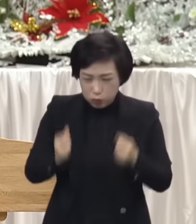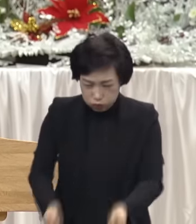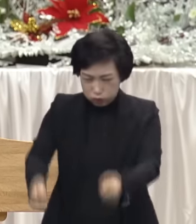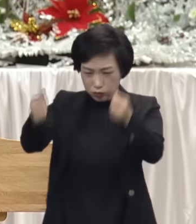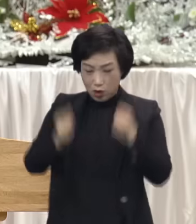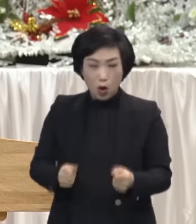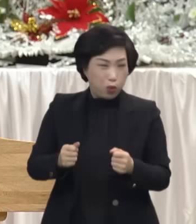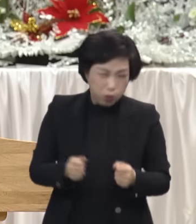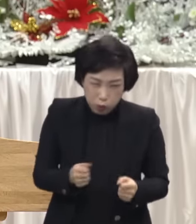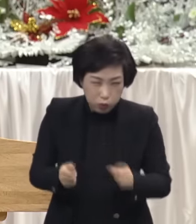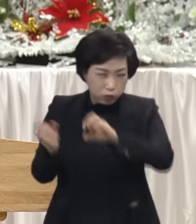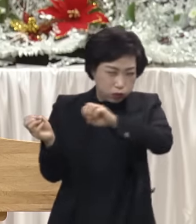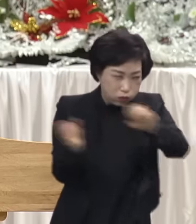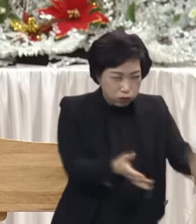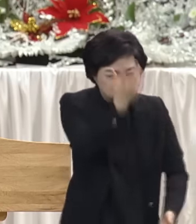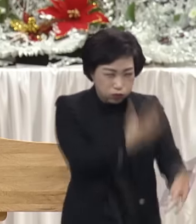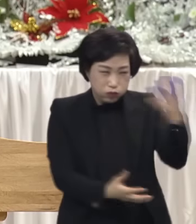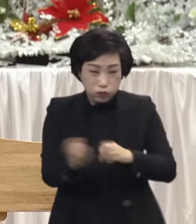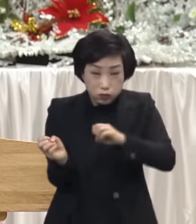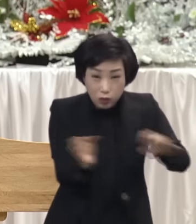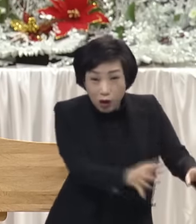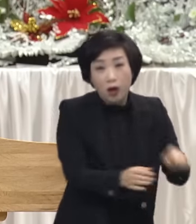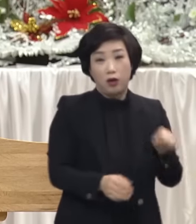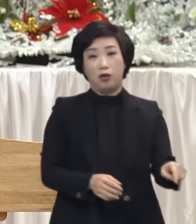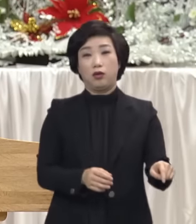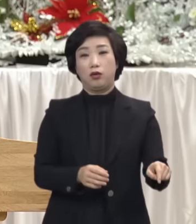불에 태우시리라.